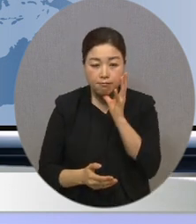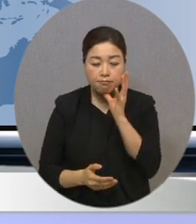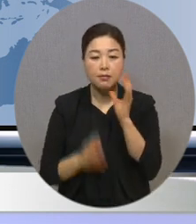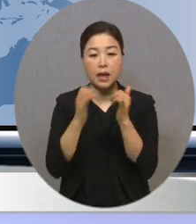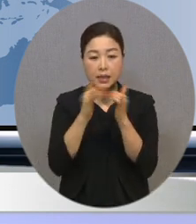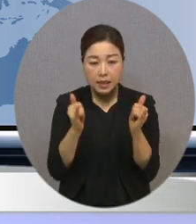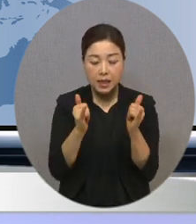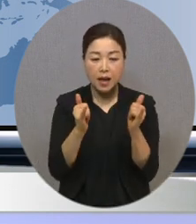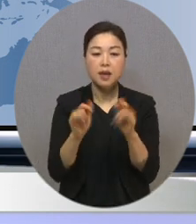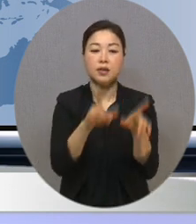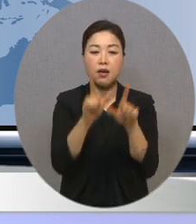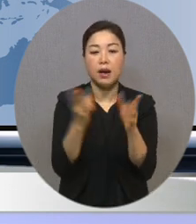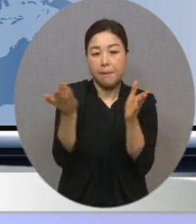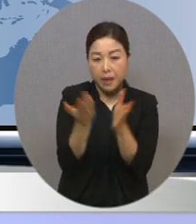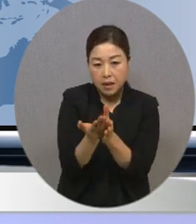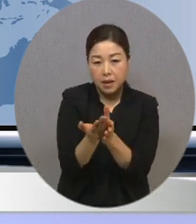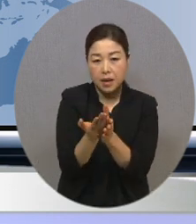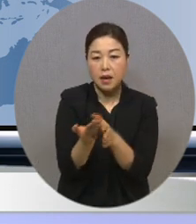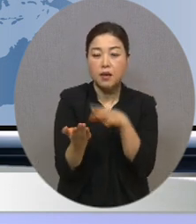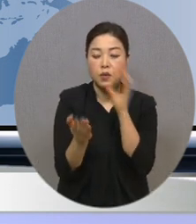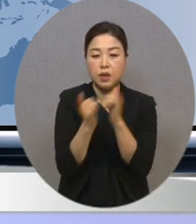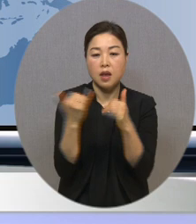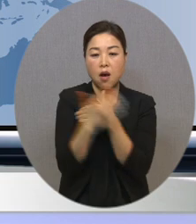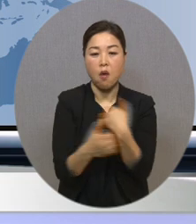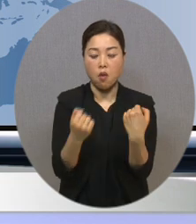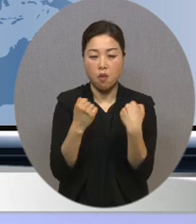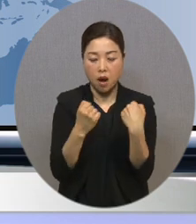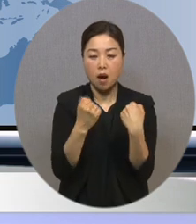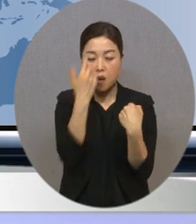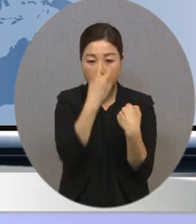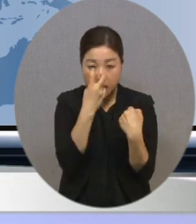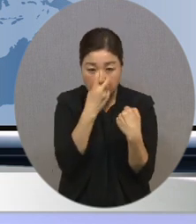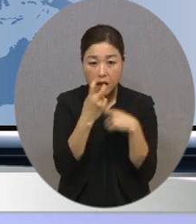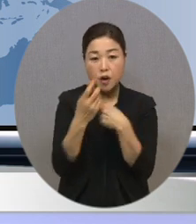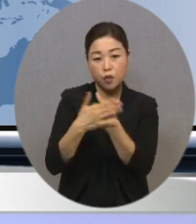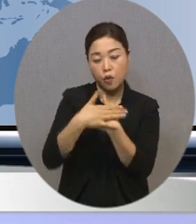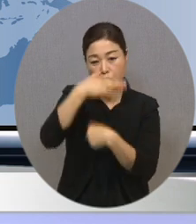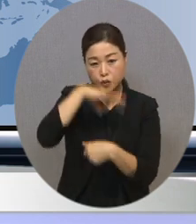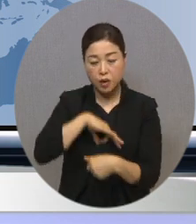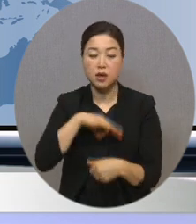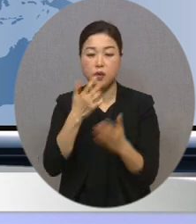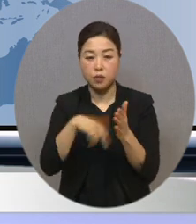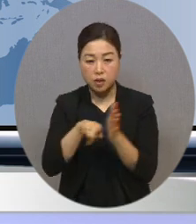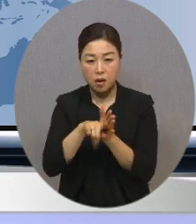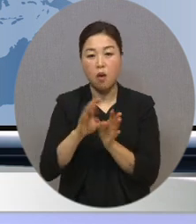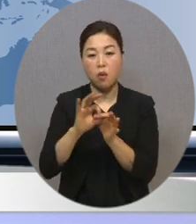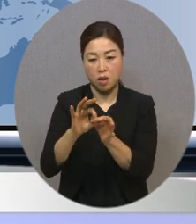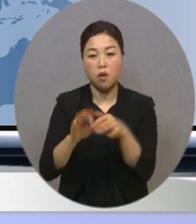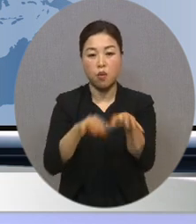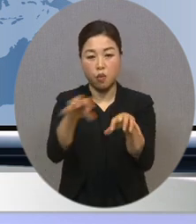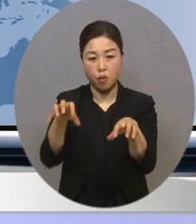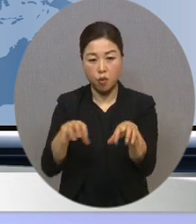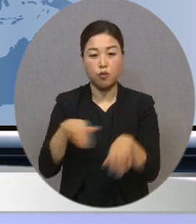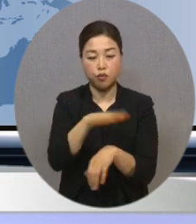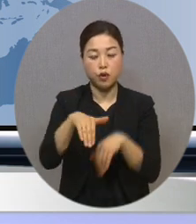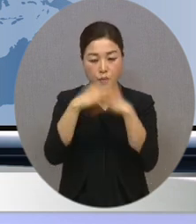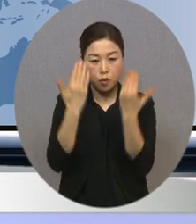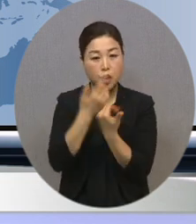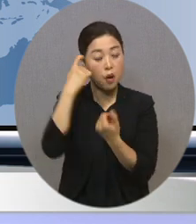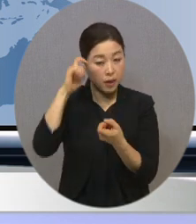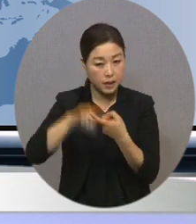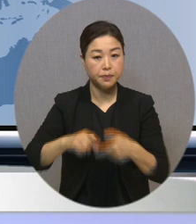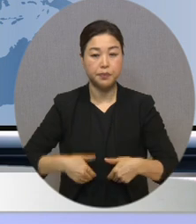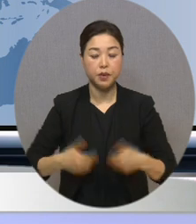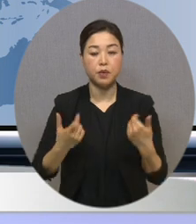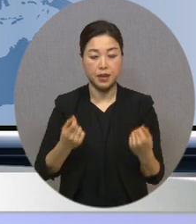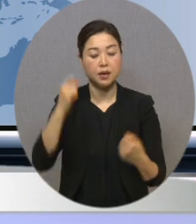편의에 맞춰 이 노후의 건강관리에 실질적인 도움을 경험할 수 있도록 관계기관을 비롯한 우리 모두의 관심이